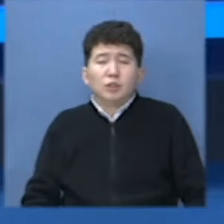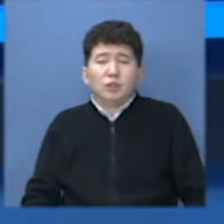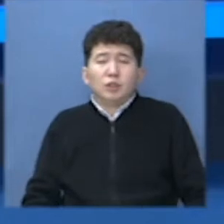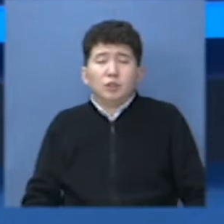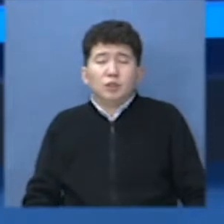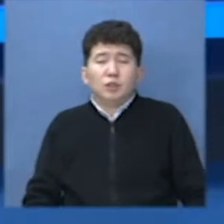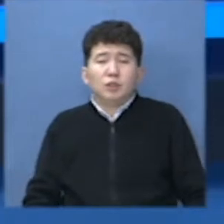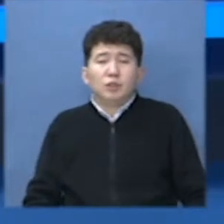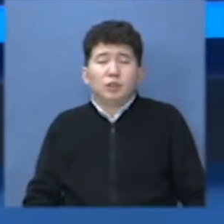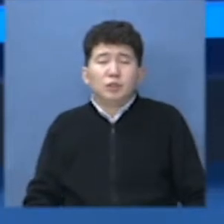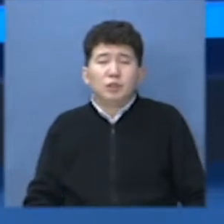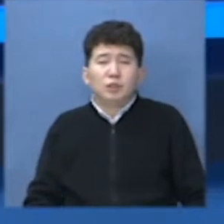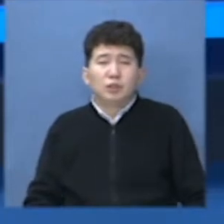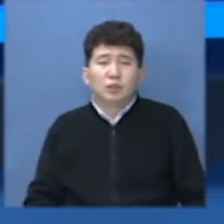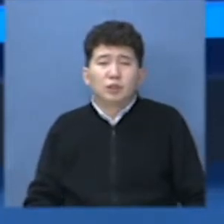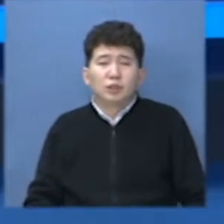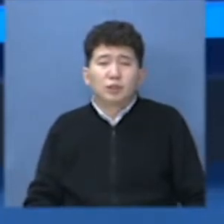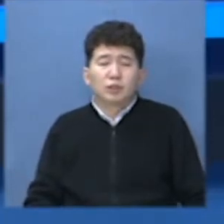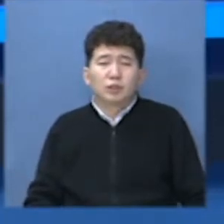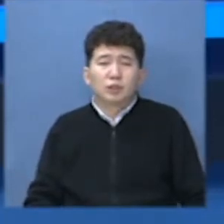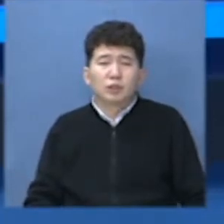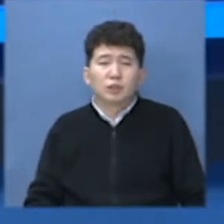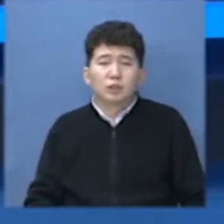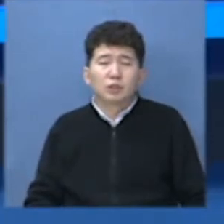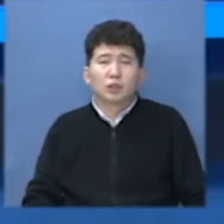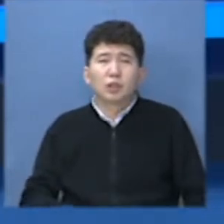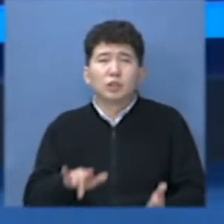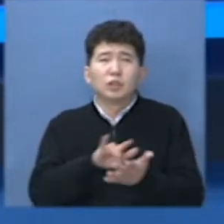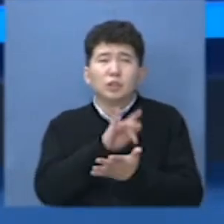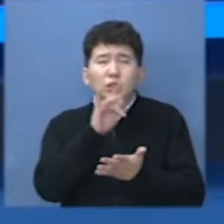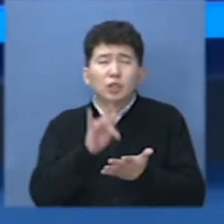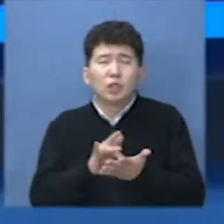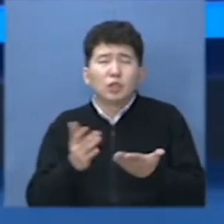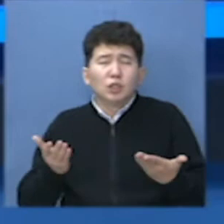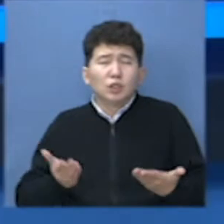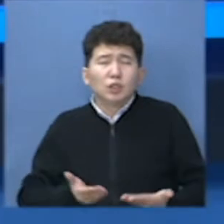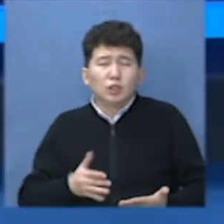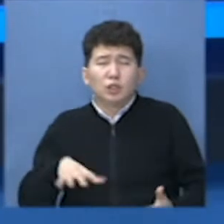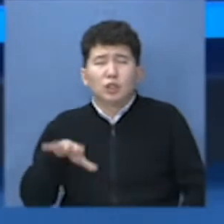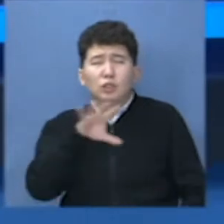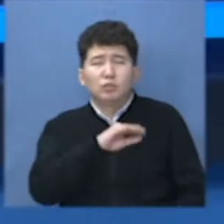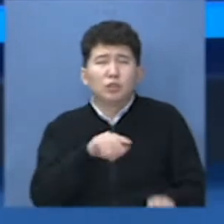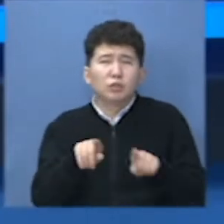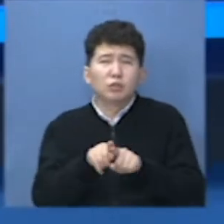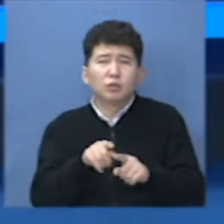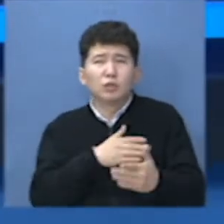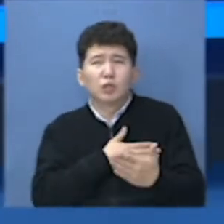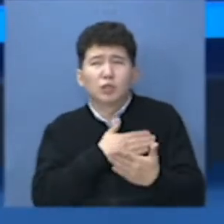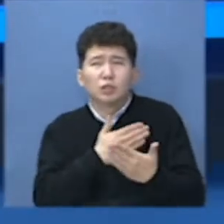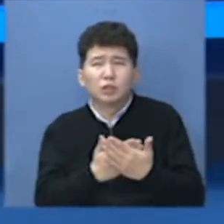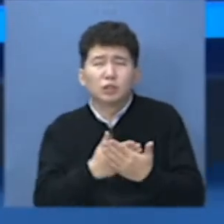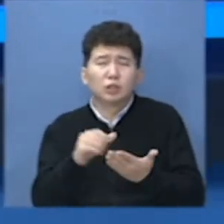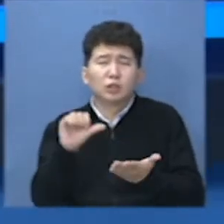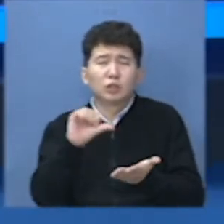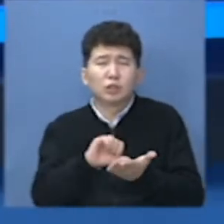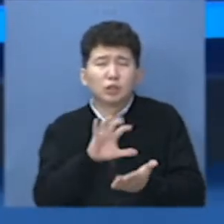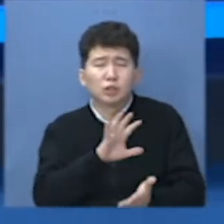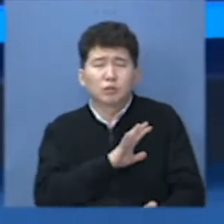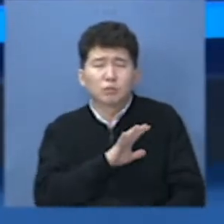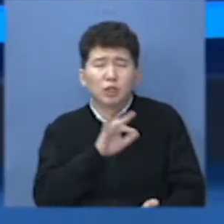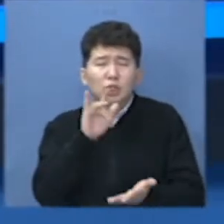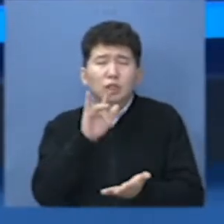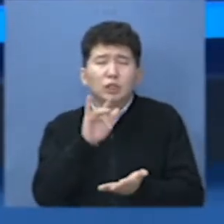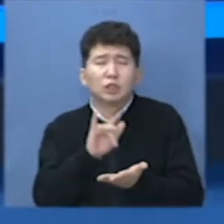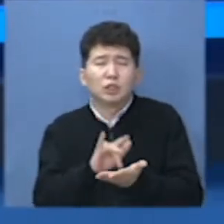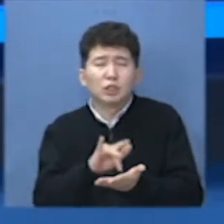Саяси науқанға қала тұрғындары да белсене қатысып, өз дауыстарын беруде. Елдің ер теңіне бейжай емес, ана мен бала орталығындағы